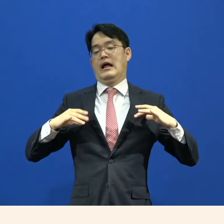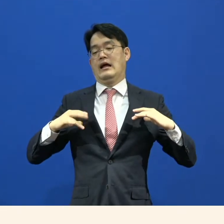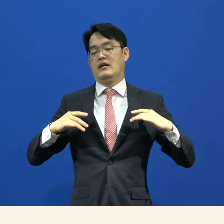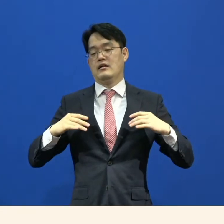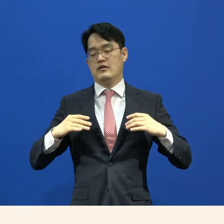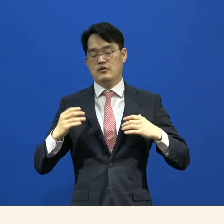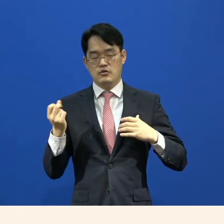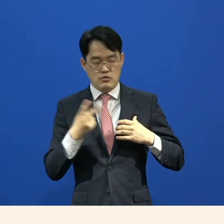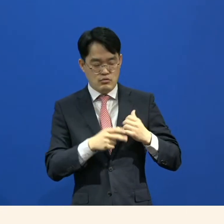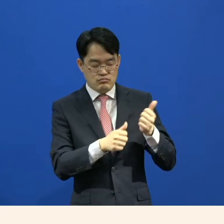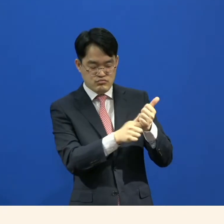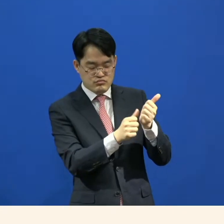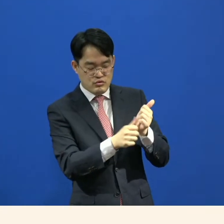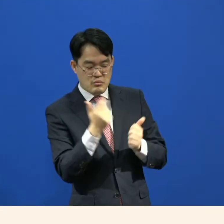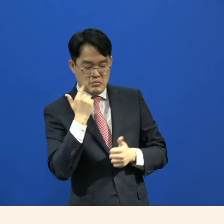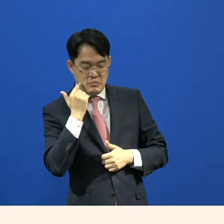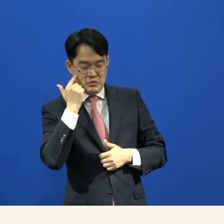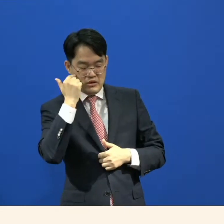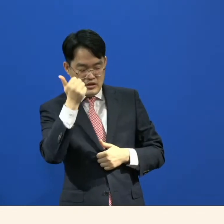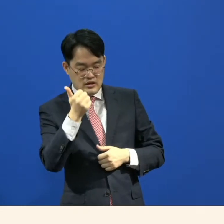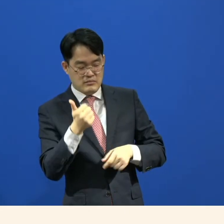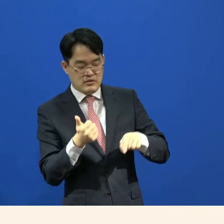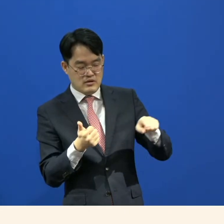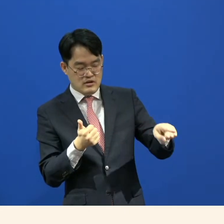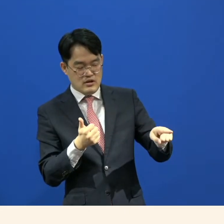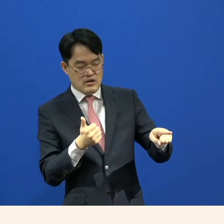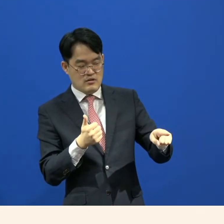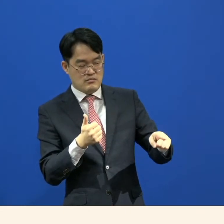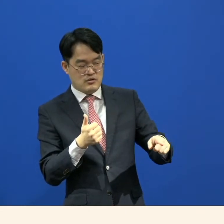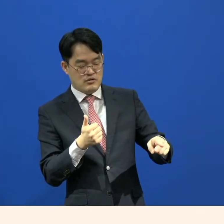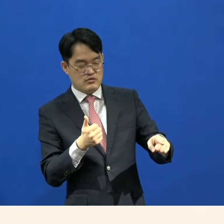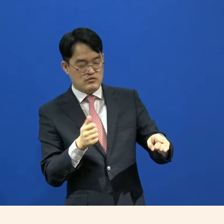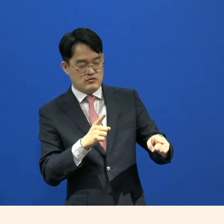막 혼내는 도구로 삼을까봐 조심스러워.